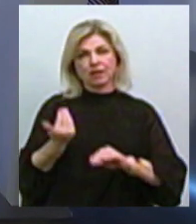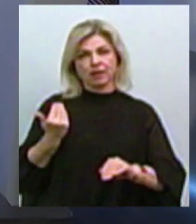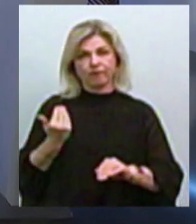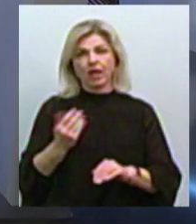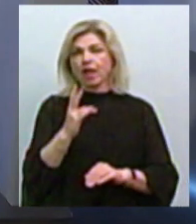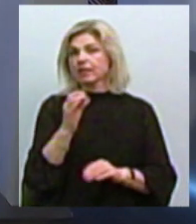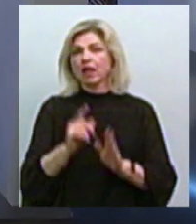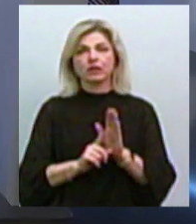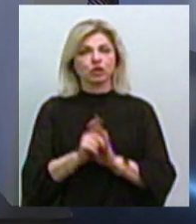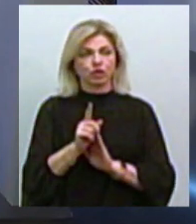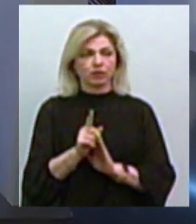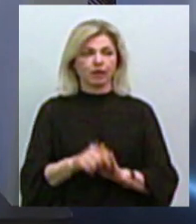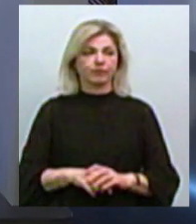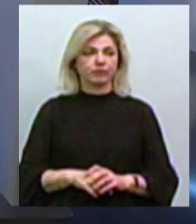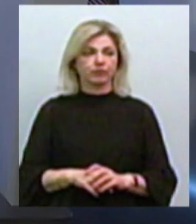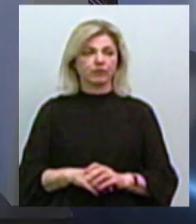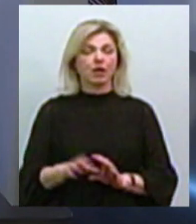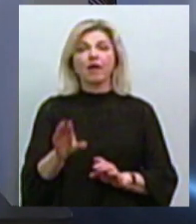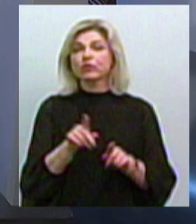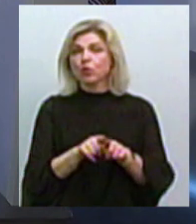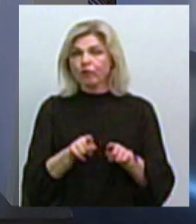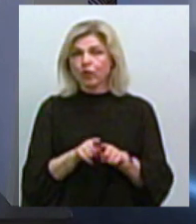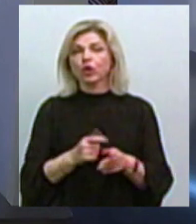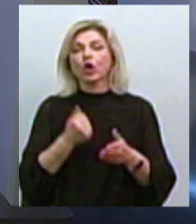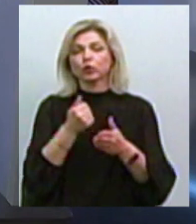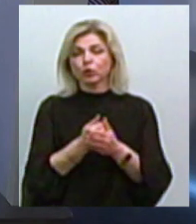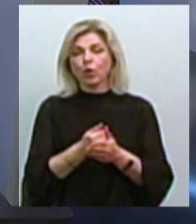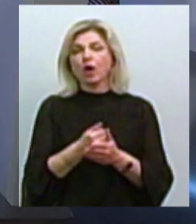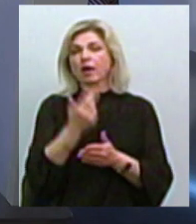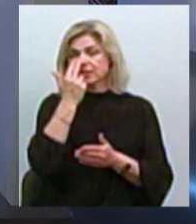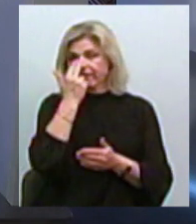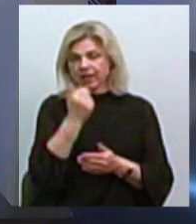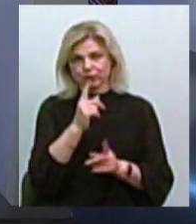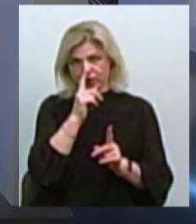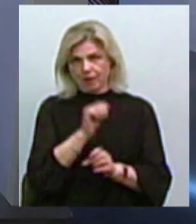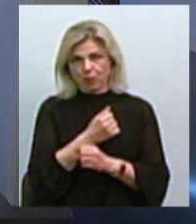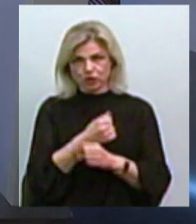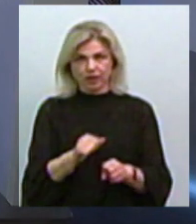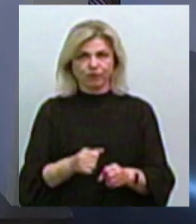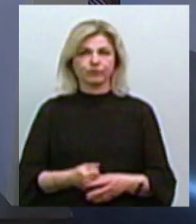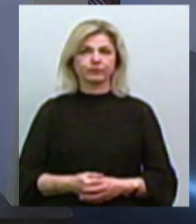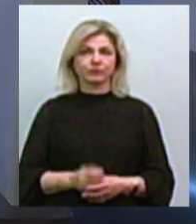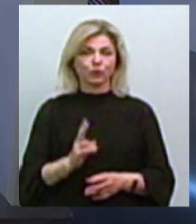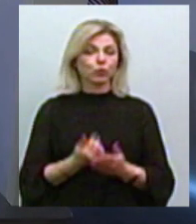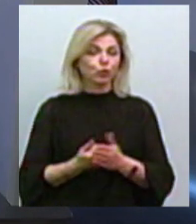ми не починаємо… Звичайно, да. Але все одне, до цього звикнути неможливо.